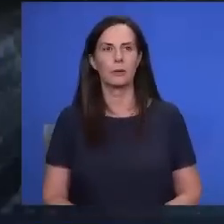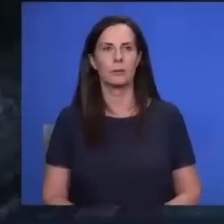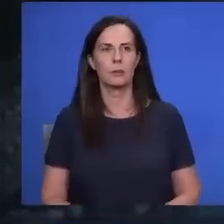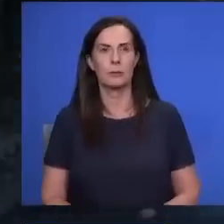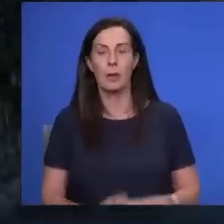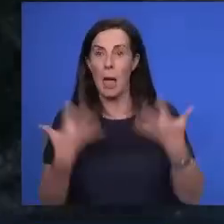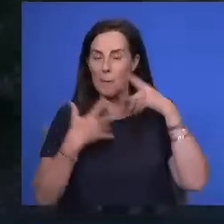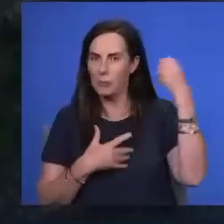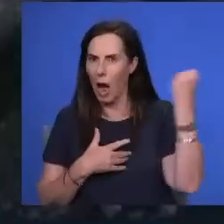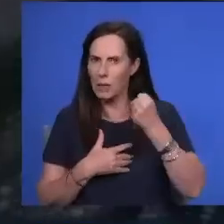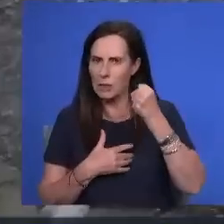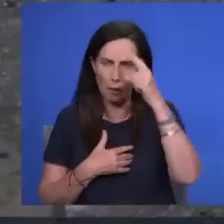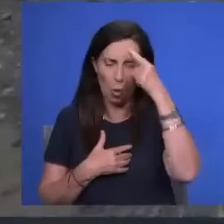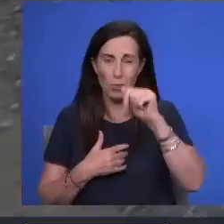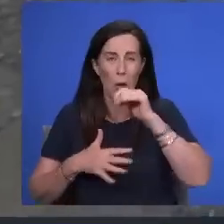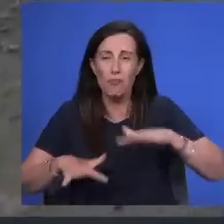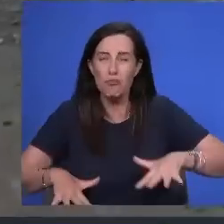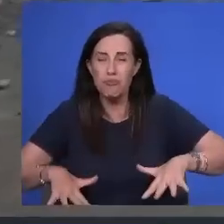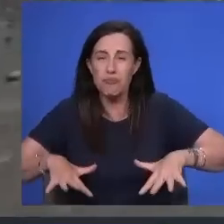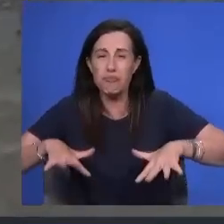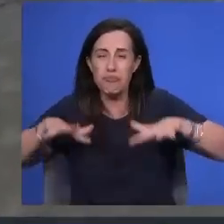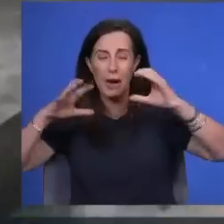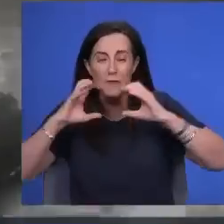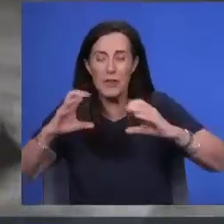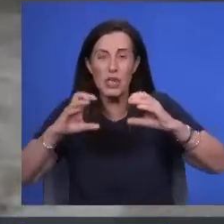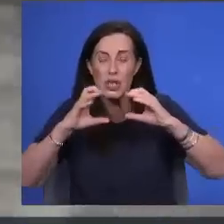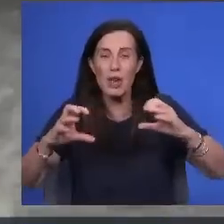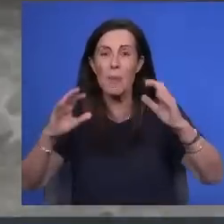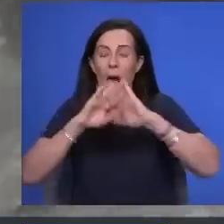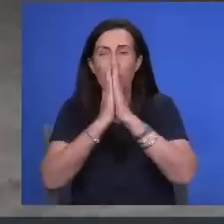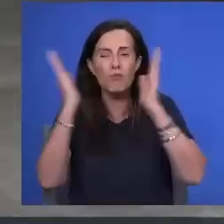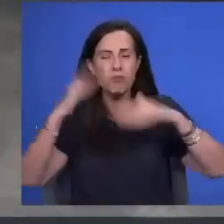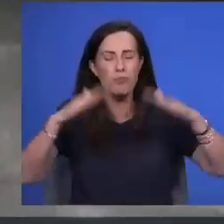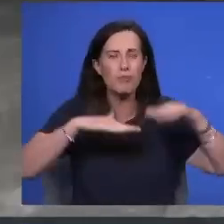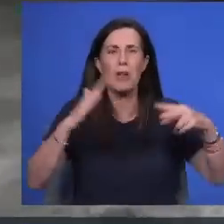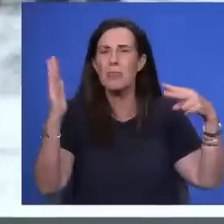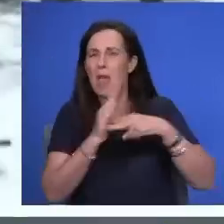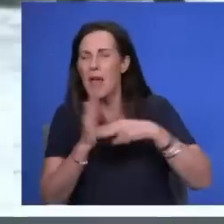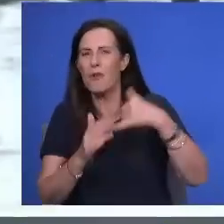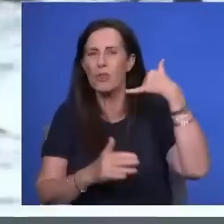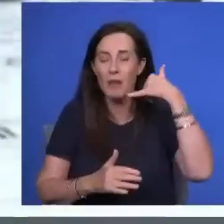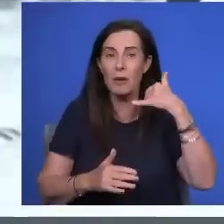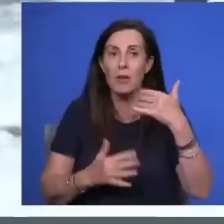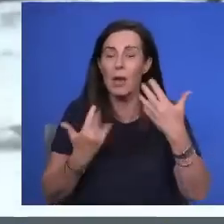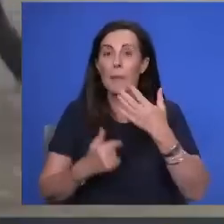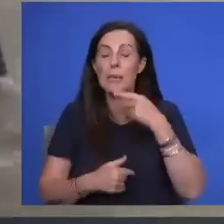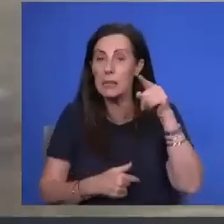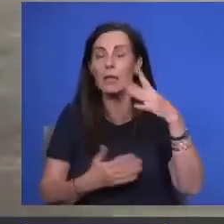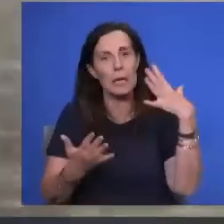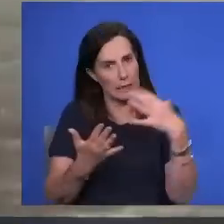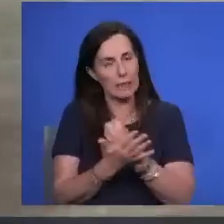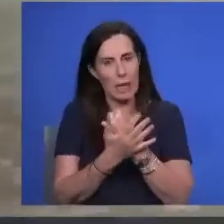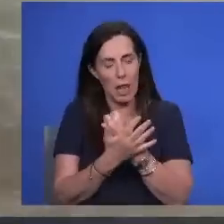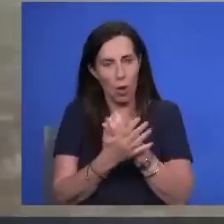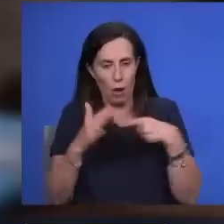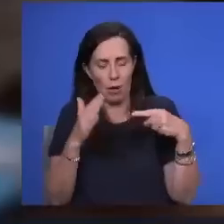מזג האוויר הסוער הוביל להצפות, שיבושים בדרכים וקריסת תשתיות חשמל ותקשורת. כמה מהישראלים כבר הצליחו לחלץ את